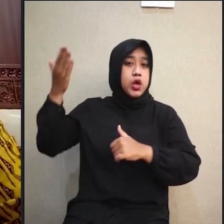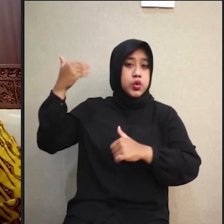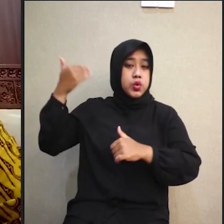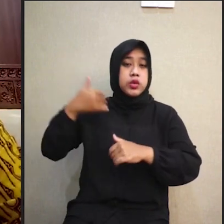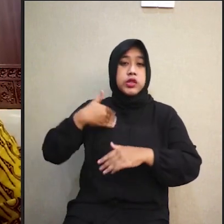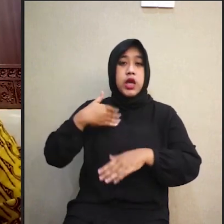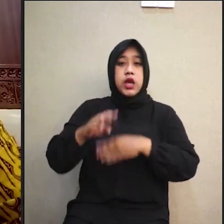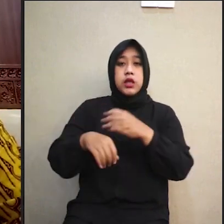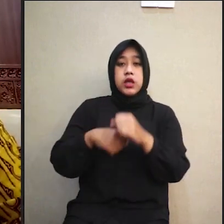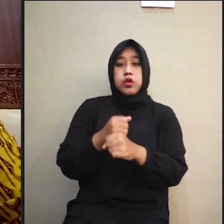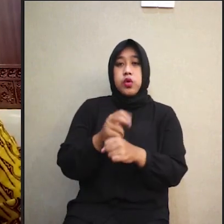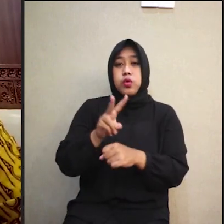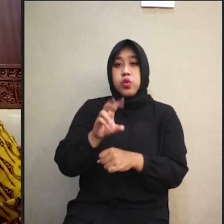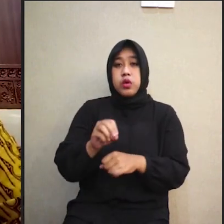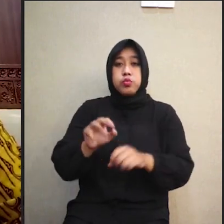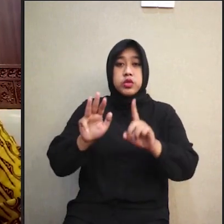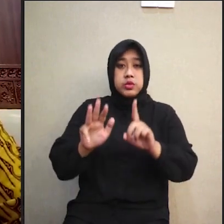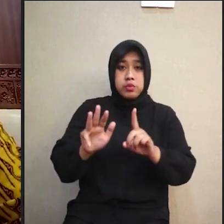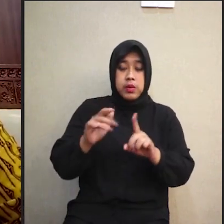2019